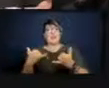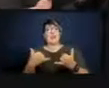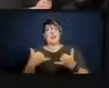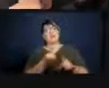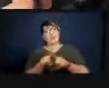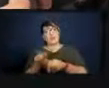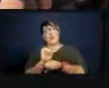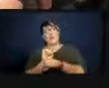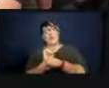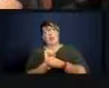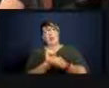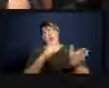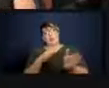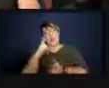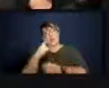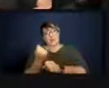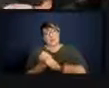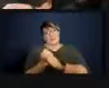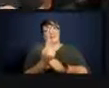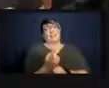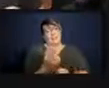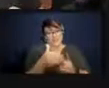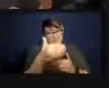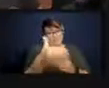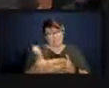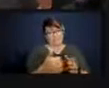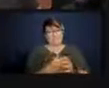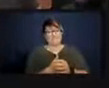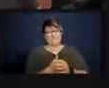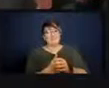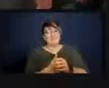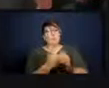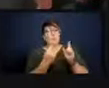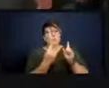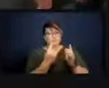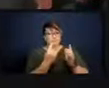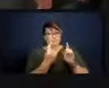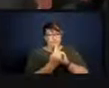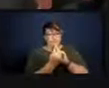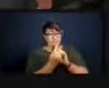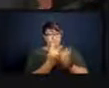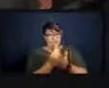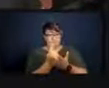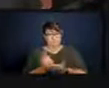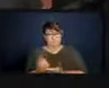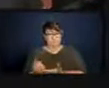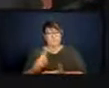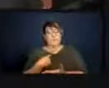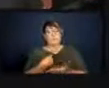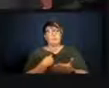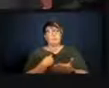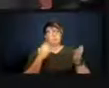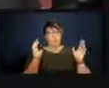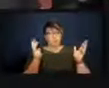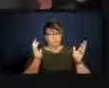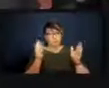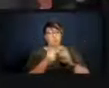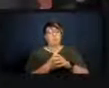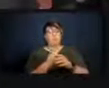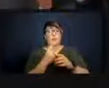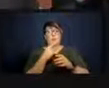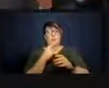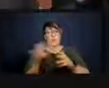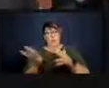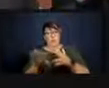أيضا تعمل طبعا لتنفيذ الخطة للعمل القادم وأيضا الأعوام